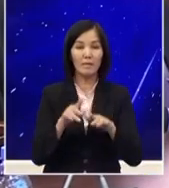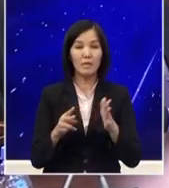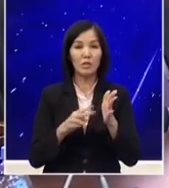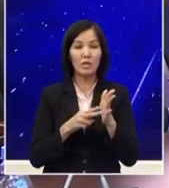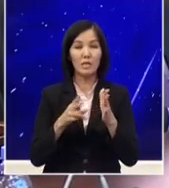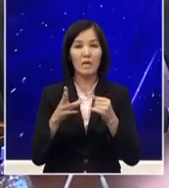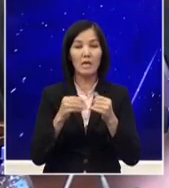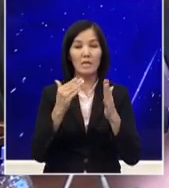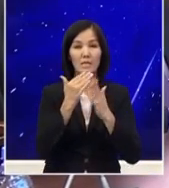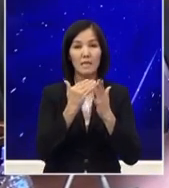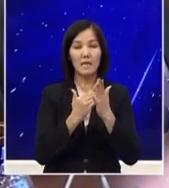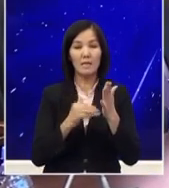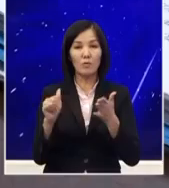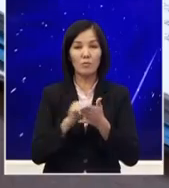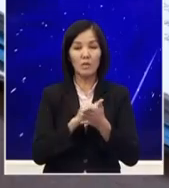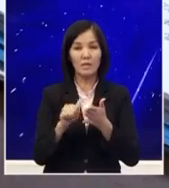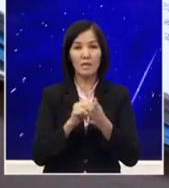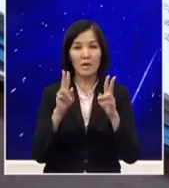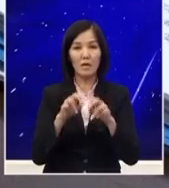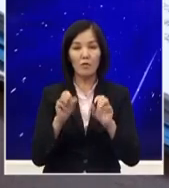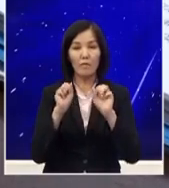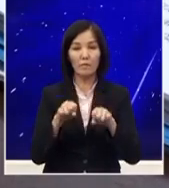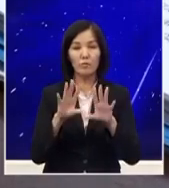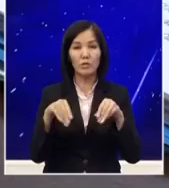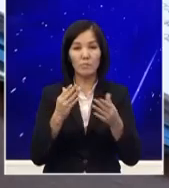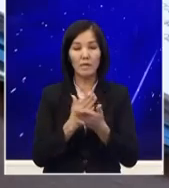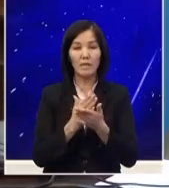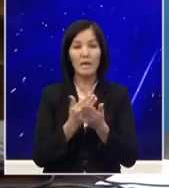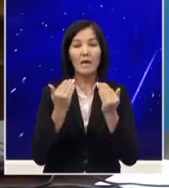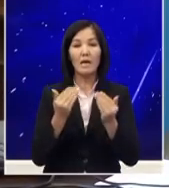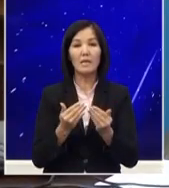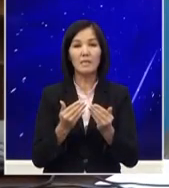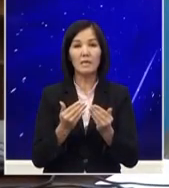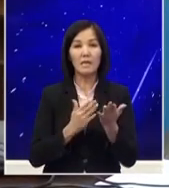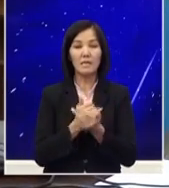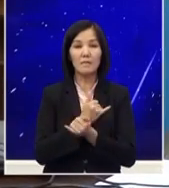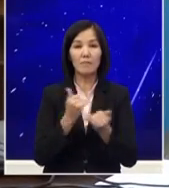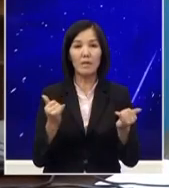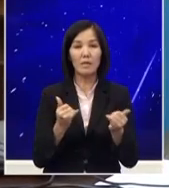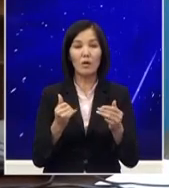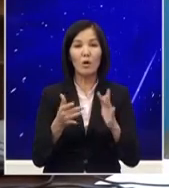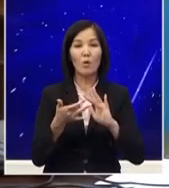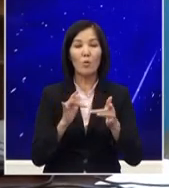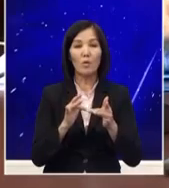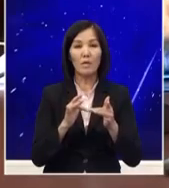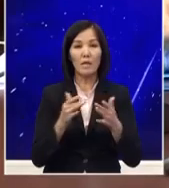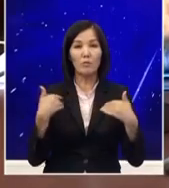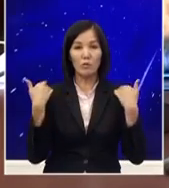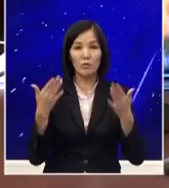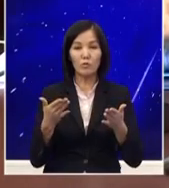бойынша учаскелердің паспорттарын қарауға мүмкіндік береді. Тиісінше қазір көрсетілетін қызметтерін онлайн форматта